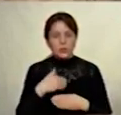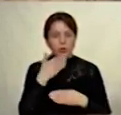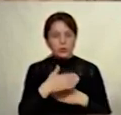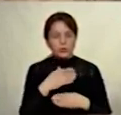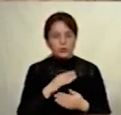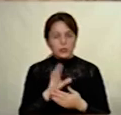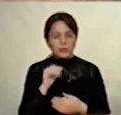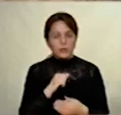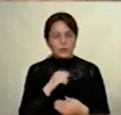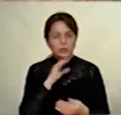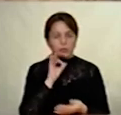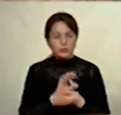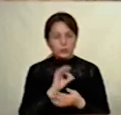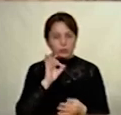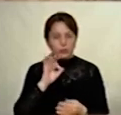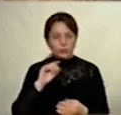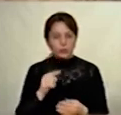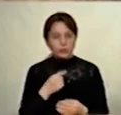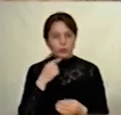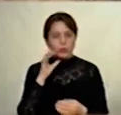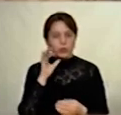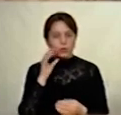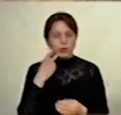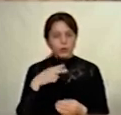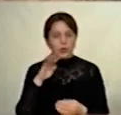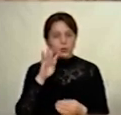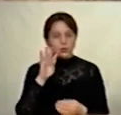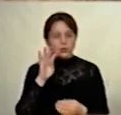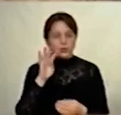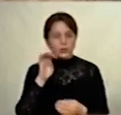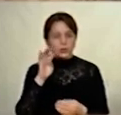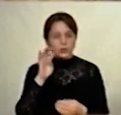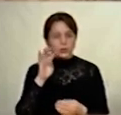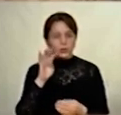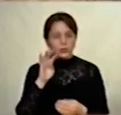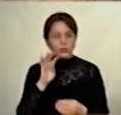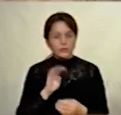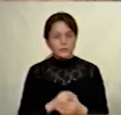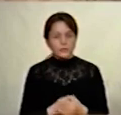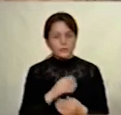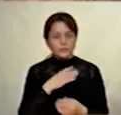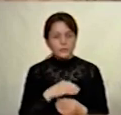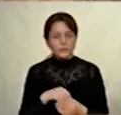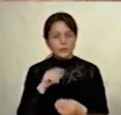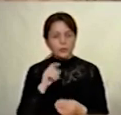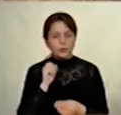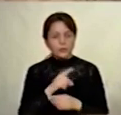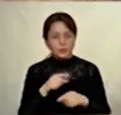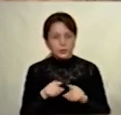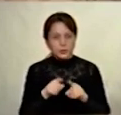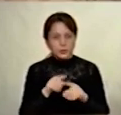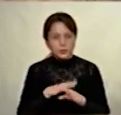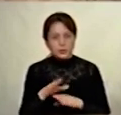va natijada ko'paytma 0 bütün 1000 dan 244 ga teng bo'ldi. Mana bu topshiriqni ham bajarib